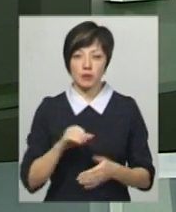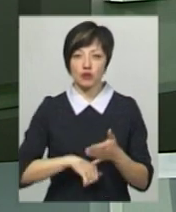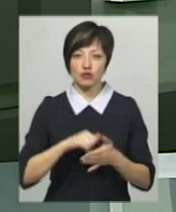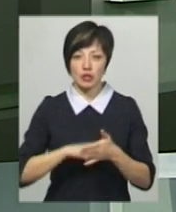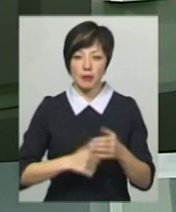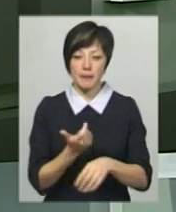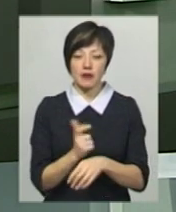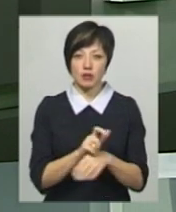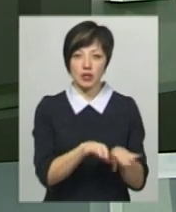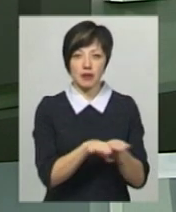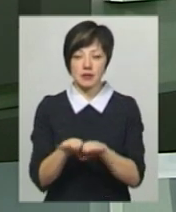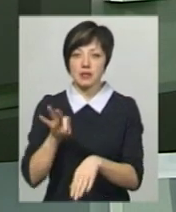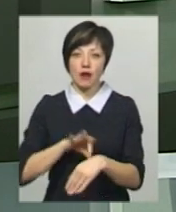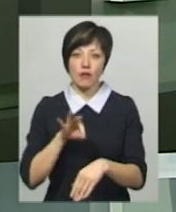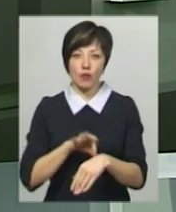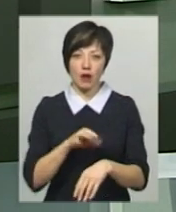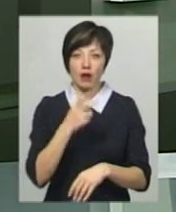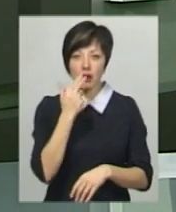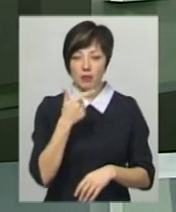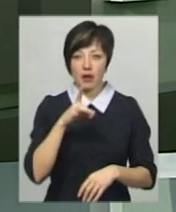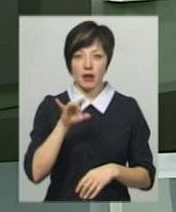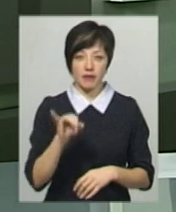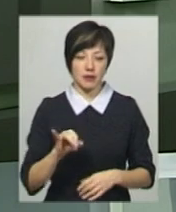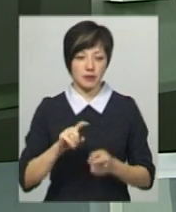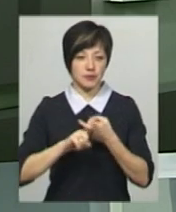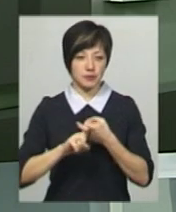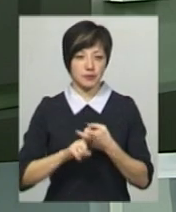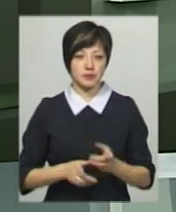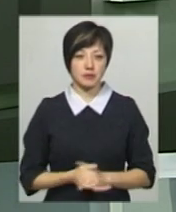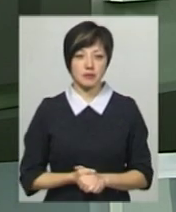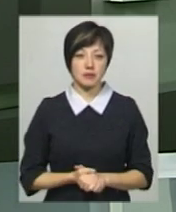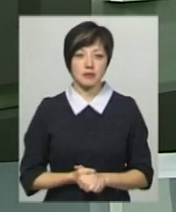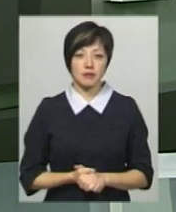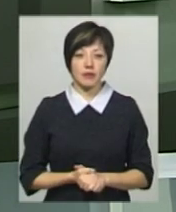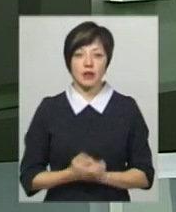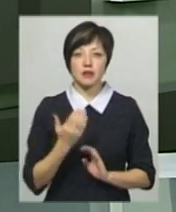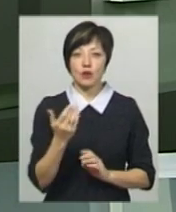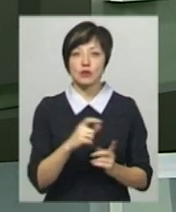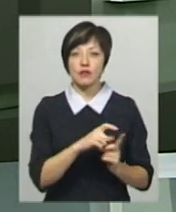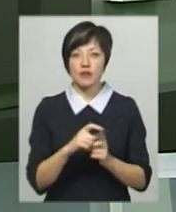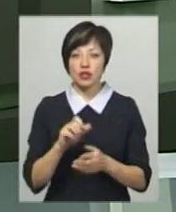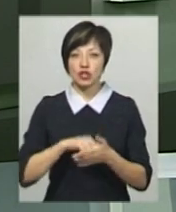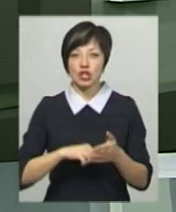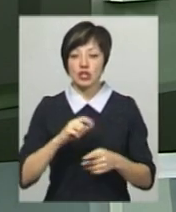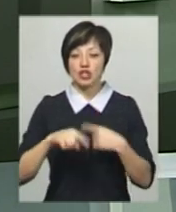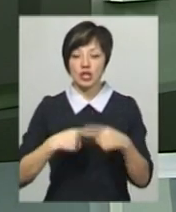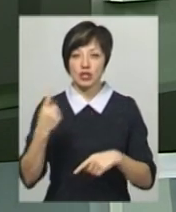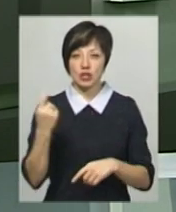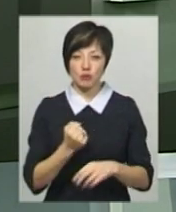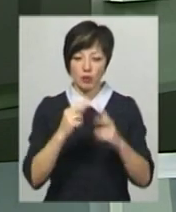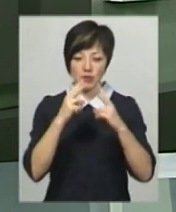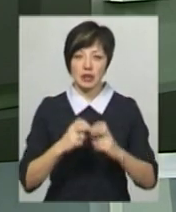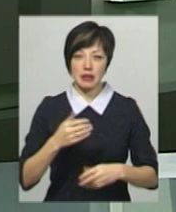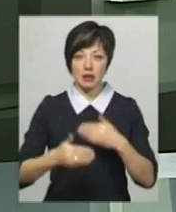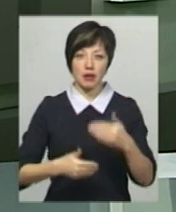– перевищений поріг захворюваності на грип та гострі респіраторні інфекції. За його словами, через тиждень проаналізують